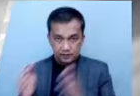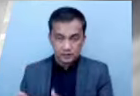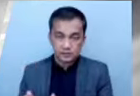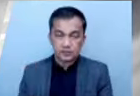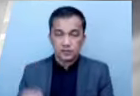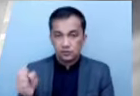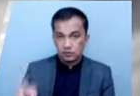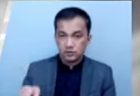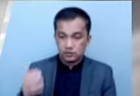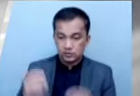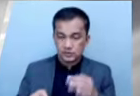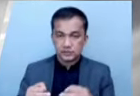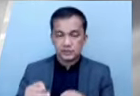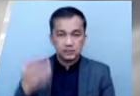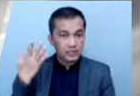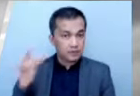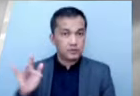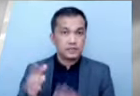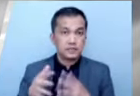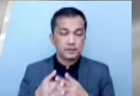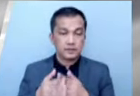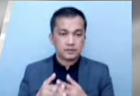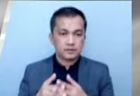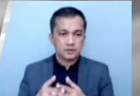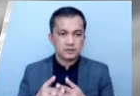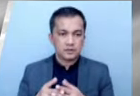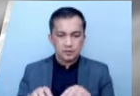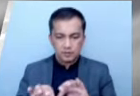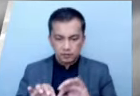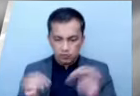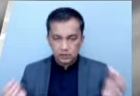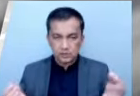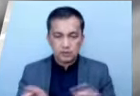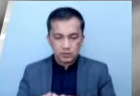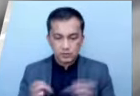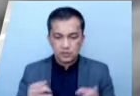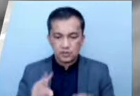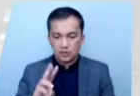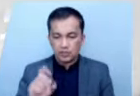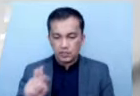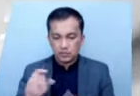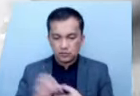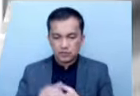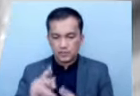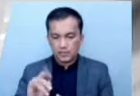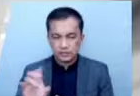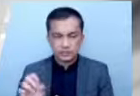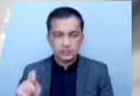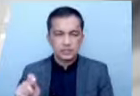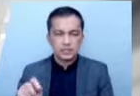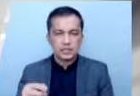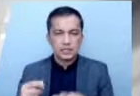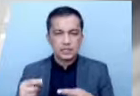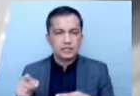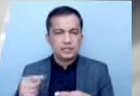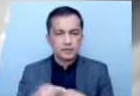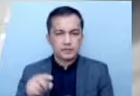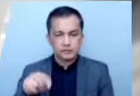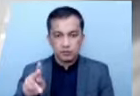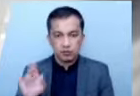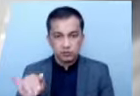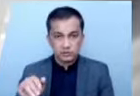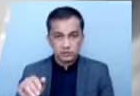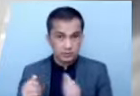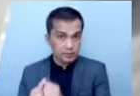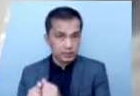sa California sa Amerika ang pag-unseal ng warrant of arrest laban kay Kibuloy at sa mga kapwa niya akusado. Dahil dito, pwede nang